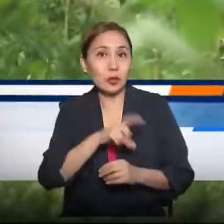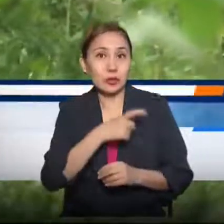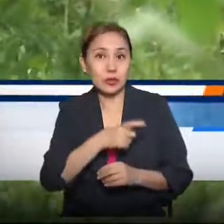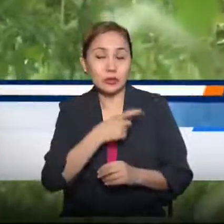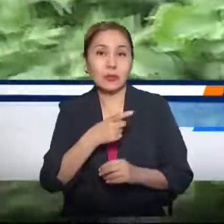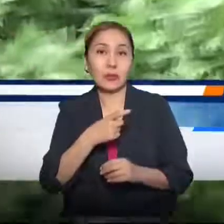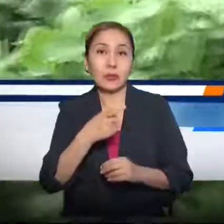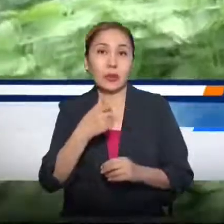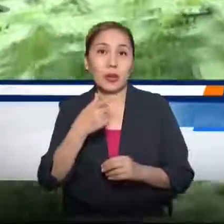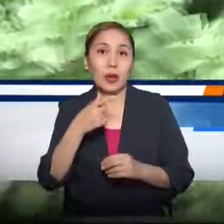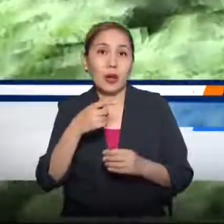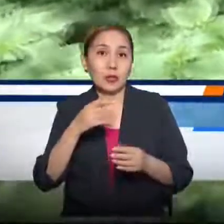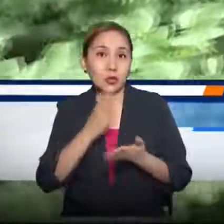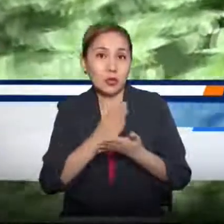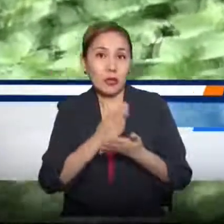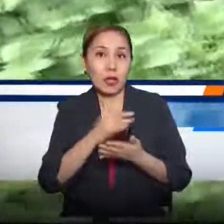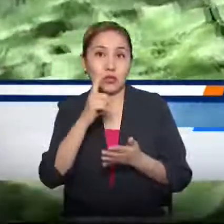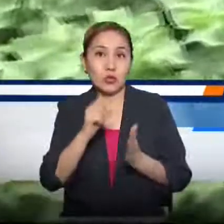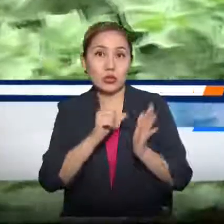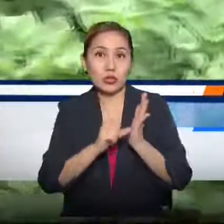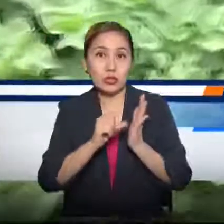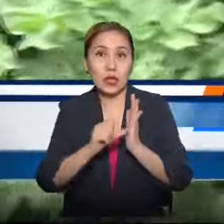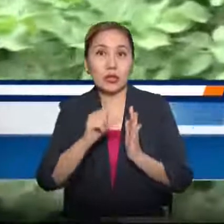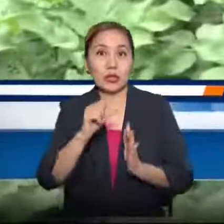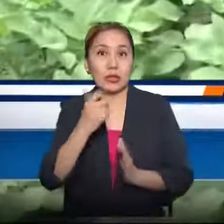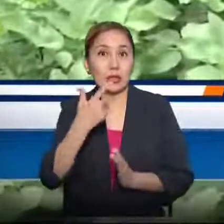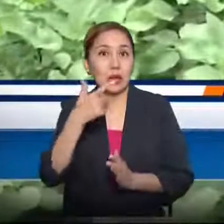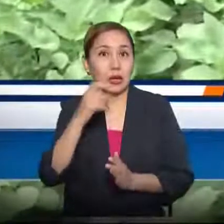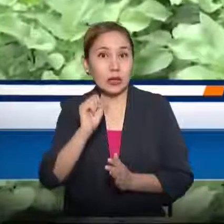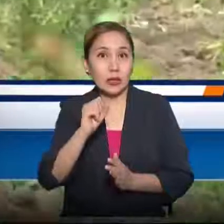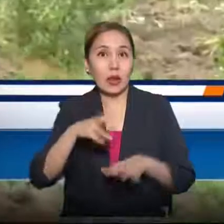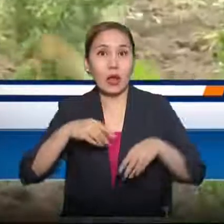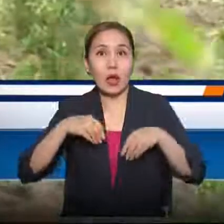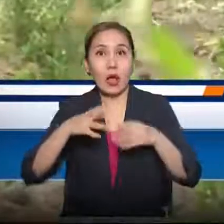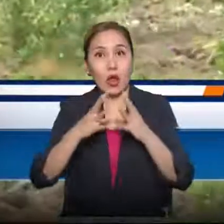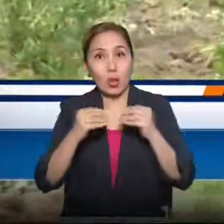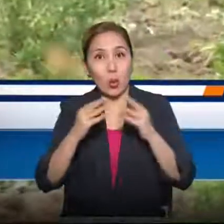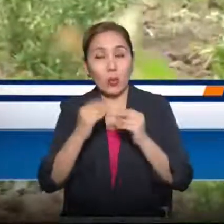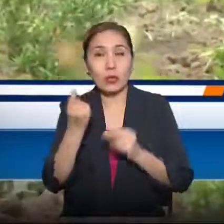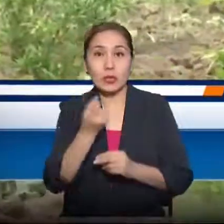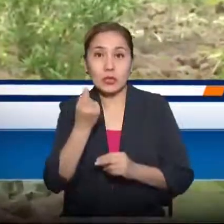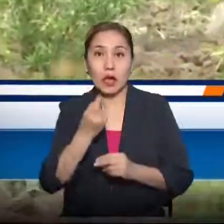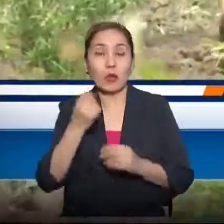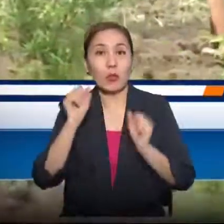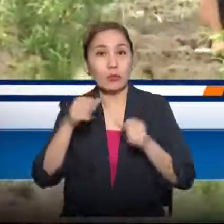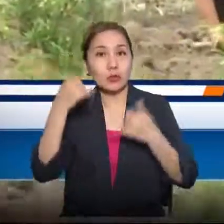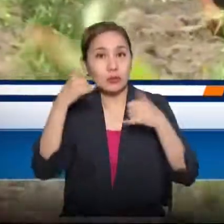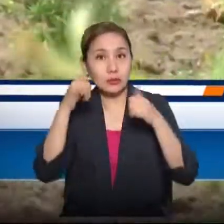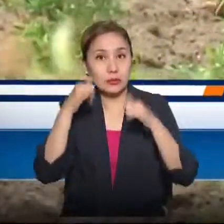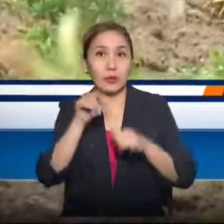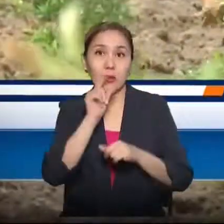Гульзор-Пари в Избасканском районе составляет 163 гектара. Помимо хлопка и зерна, здесь широко развито животноводство, садоводство